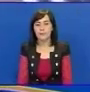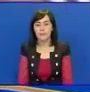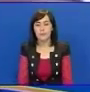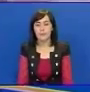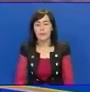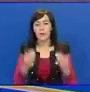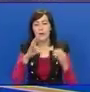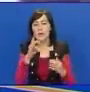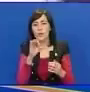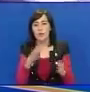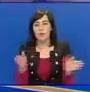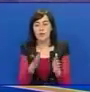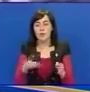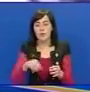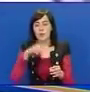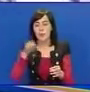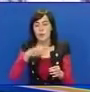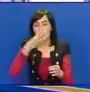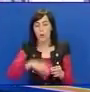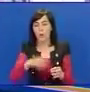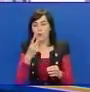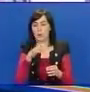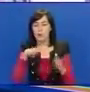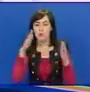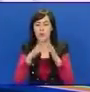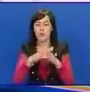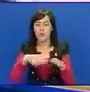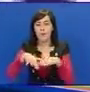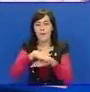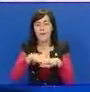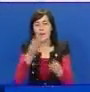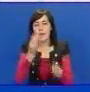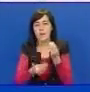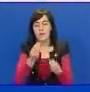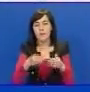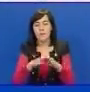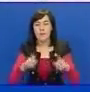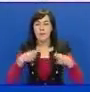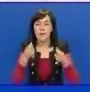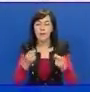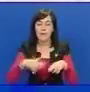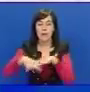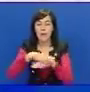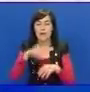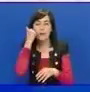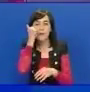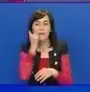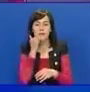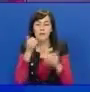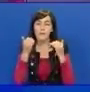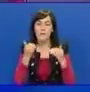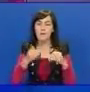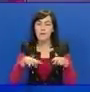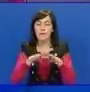Мұнау Нұрсат шағын ауданындағы нөмірі 38 үйдің алдындағы балалар алаңшасы. Тұрғын жаймен бірге пайдалануға берілген алаңқай әбден ескірген еді.